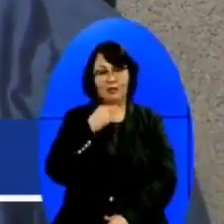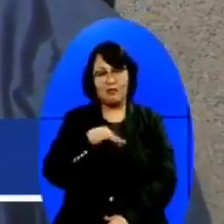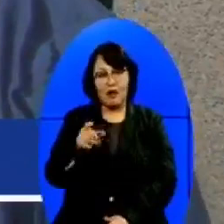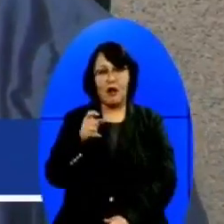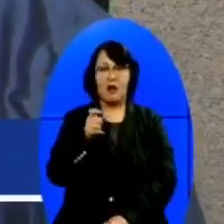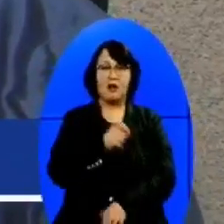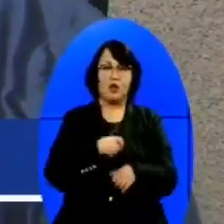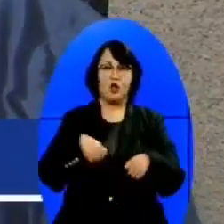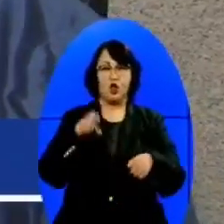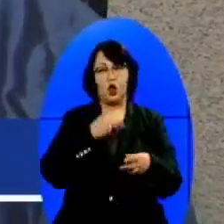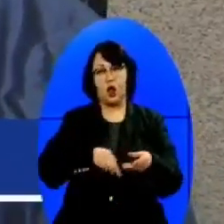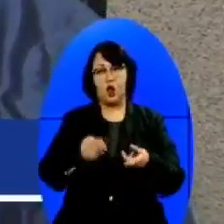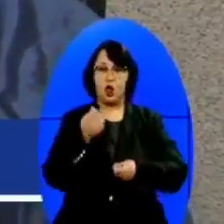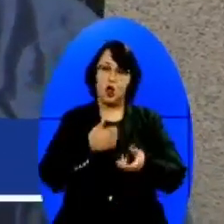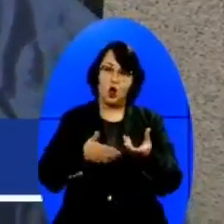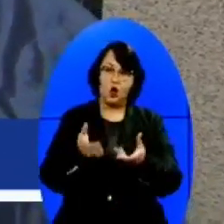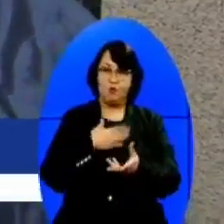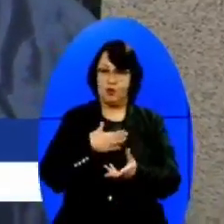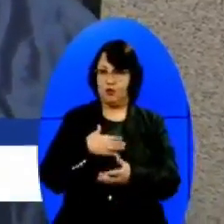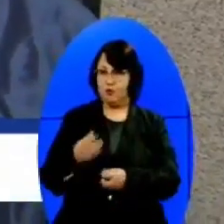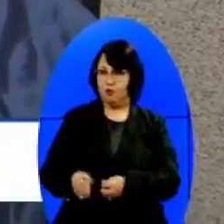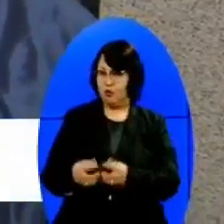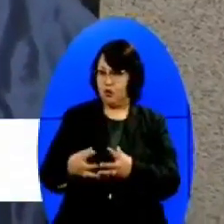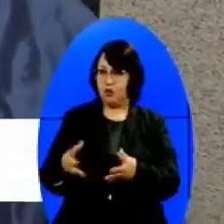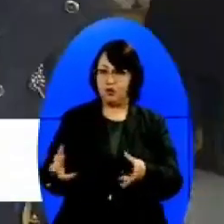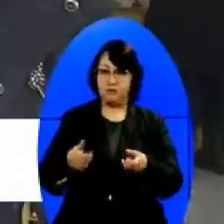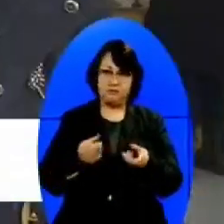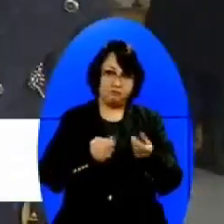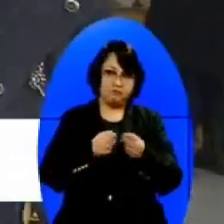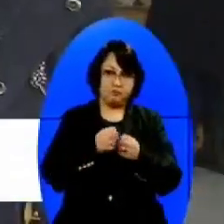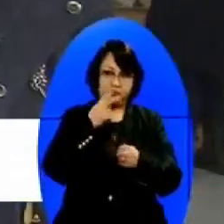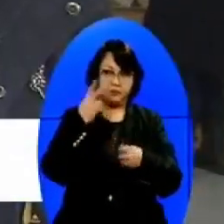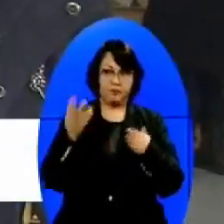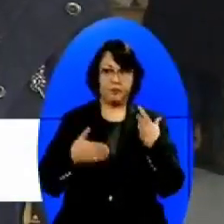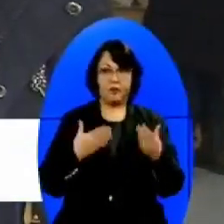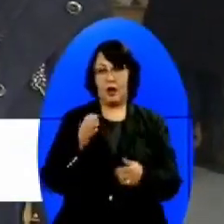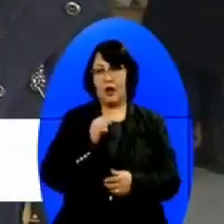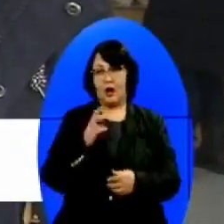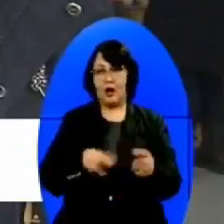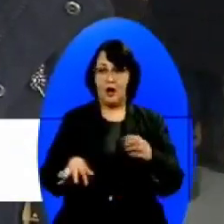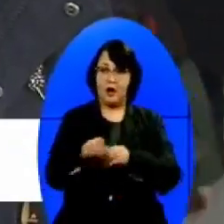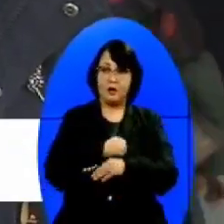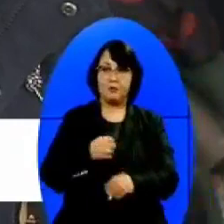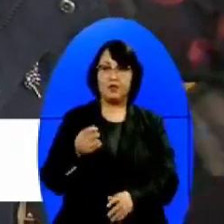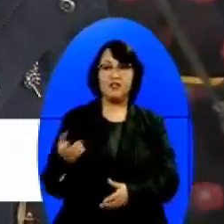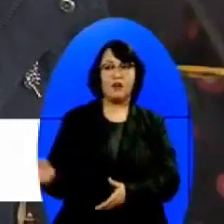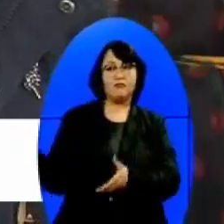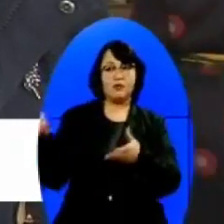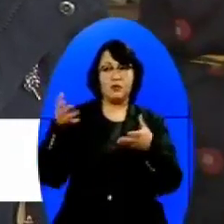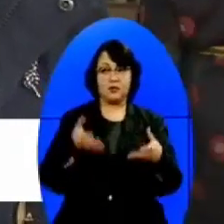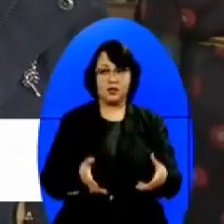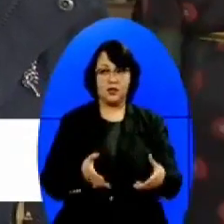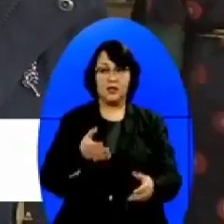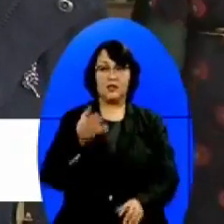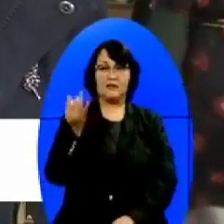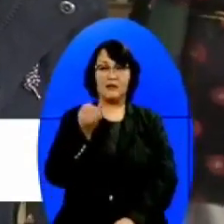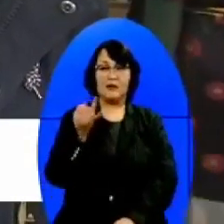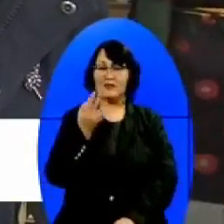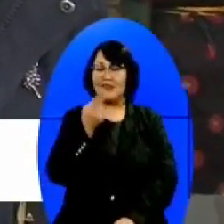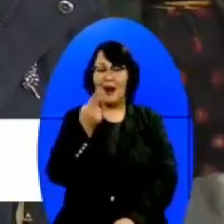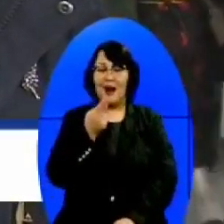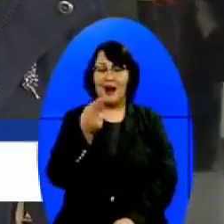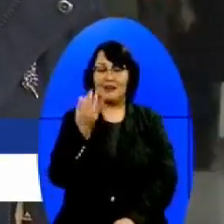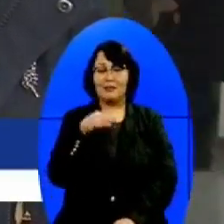өөрийнхөө нийсэн бүтээгдэхүүнээр үйлчлж байгаа бол баяртай. Арангагаас ирсэн энэ цагаан эдэнээс одоо Улаанбаатарын